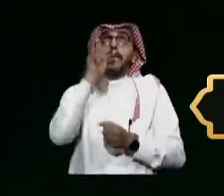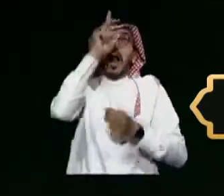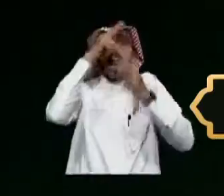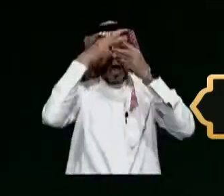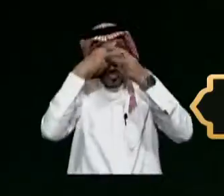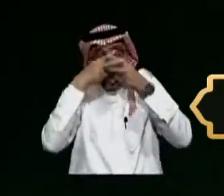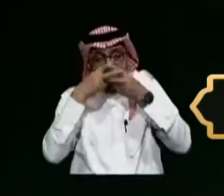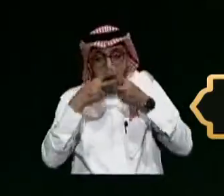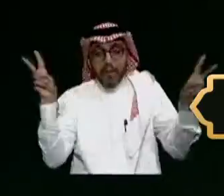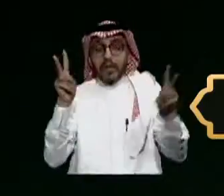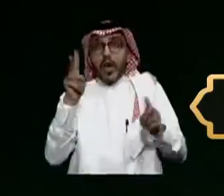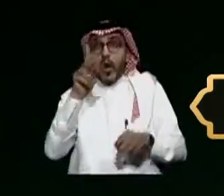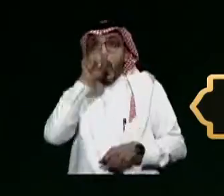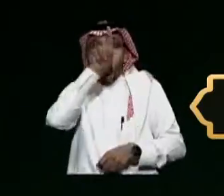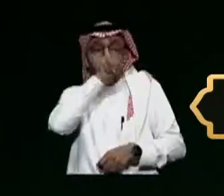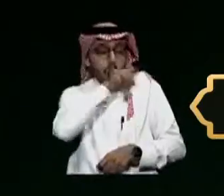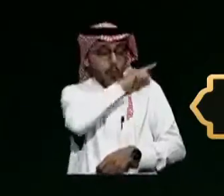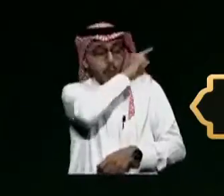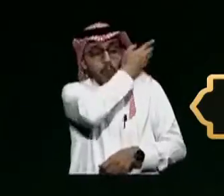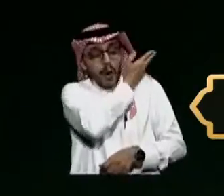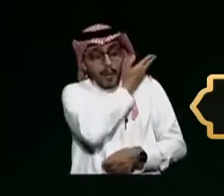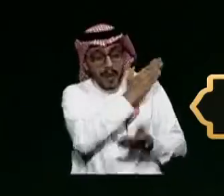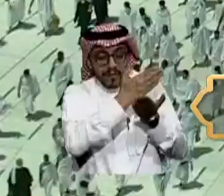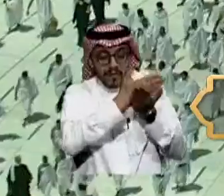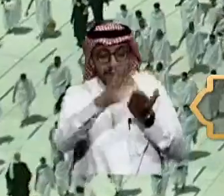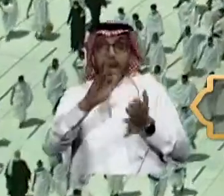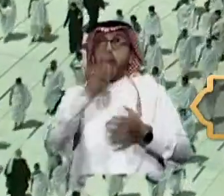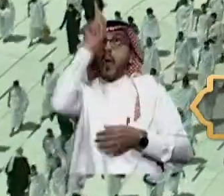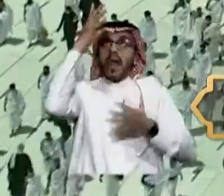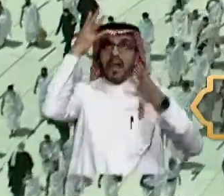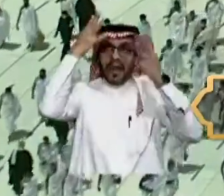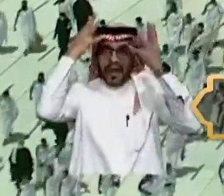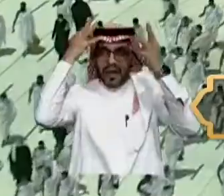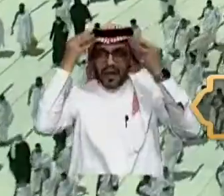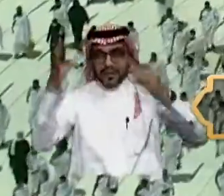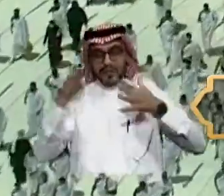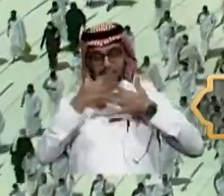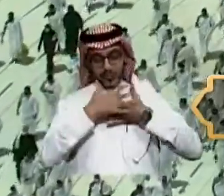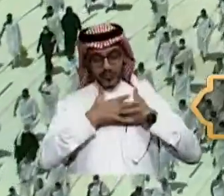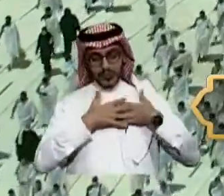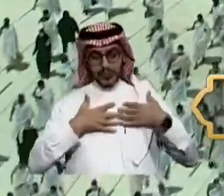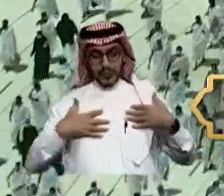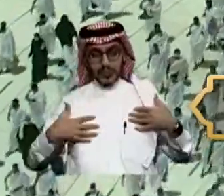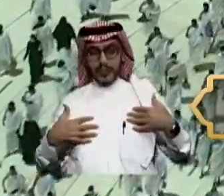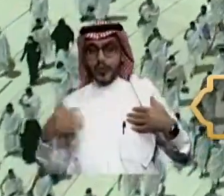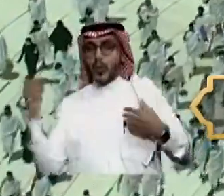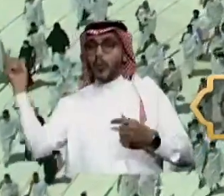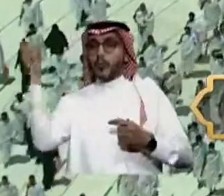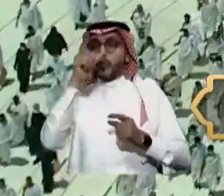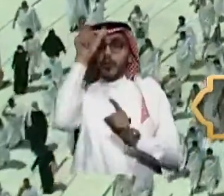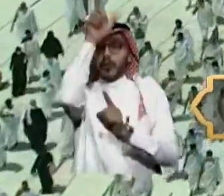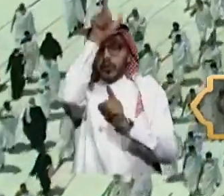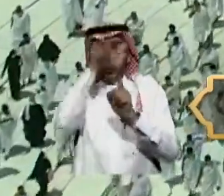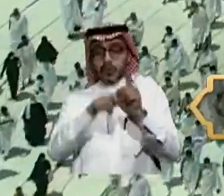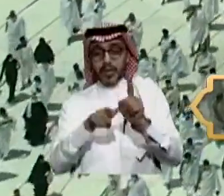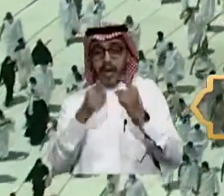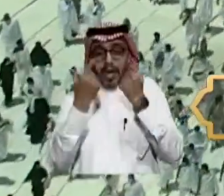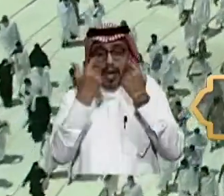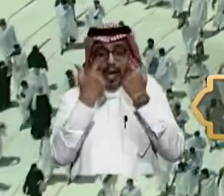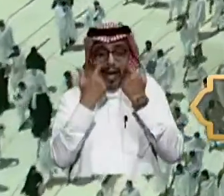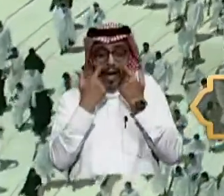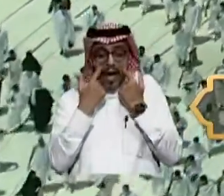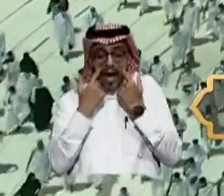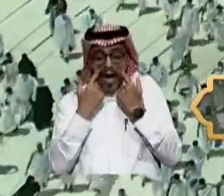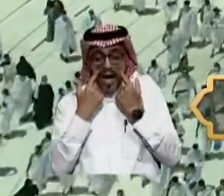القبول والمغفره والرضوان ايها المسلمون لقد كانت حياه النبي